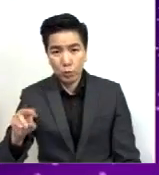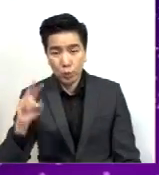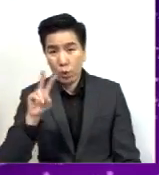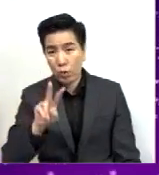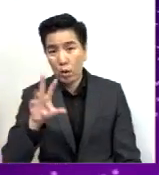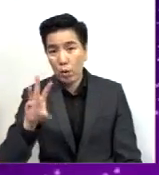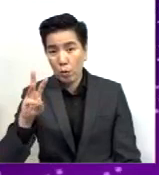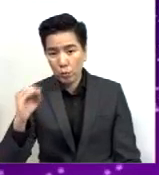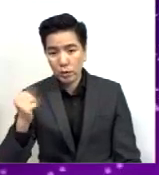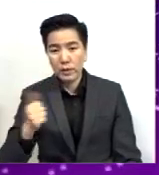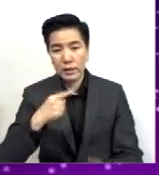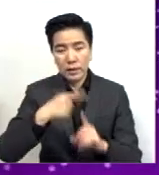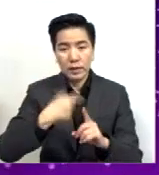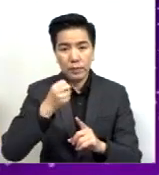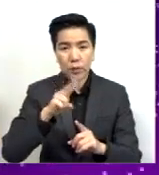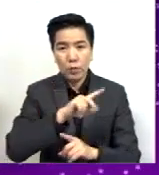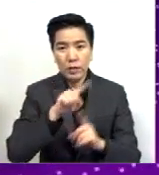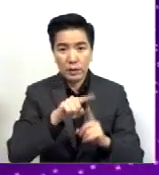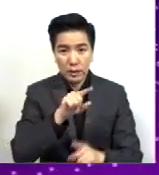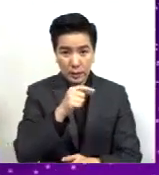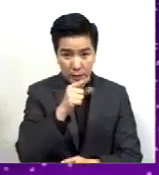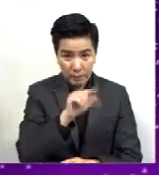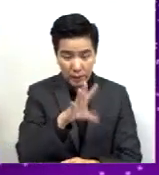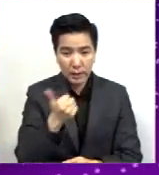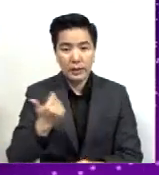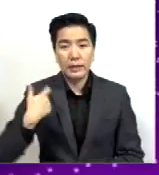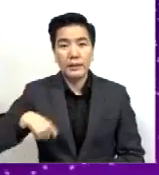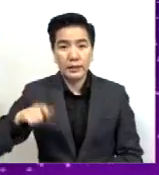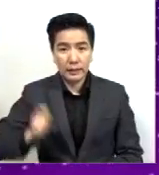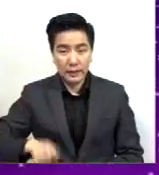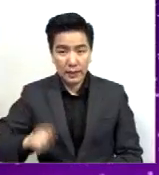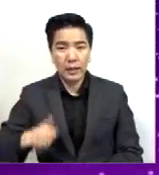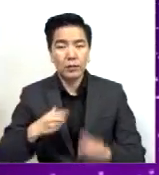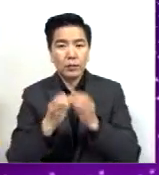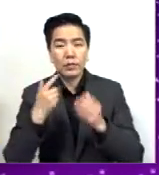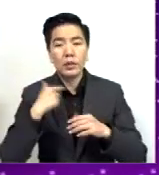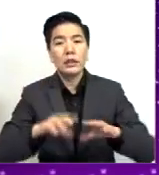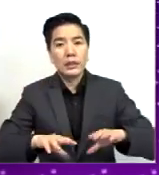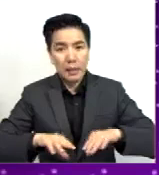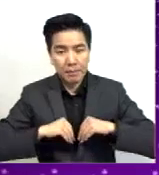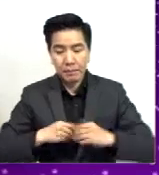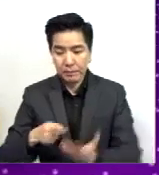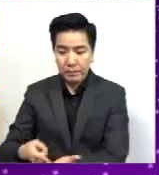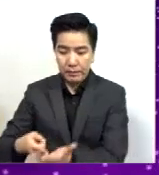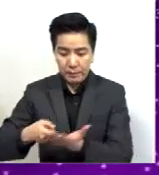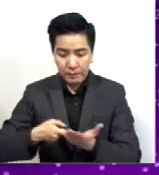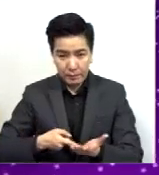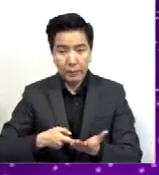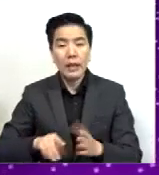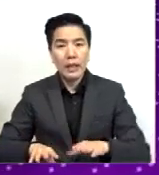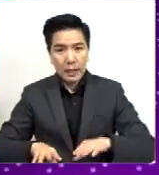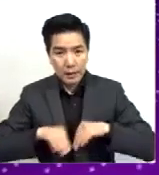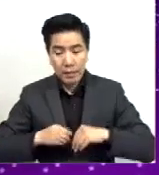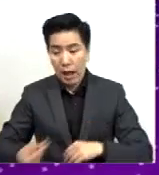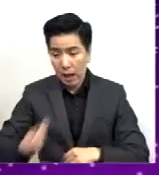ที่วันที่25ธันวาคมศาลรัฐธรรมนูญมีคำสั่งรับคำร้องที่กกต.ยื่นคำร้องขอให้ศาลรัฐธรร